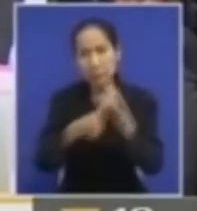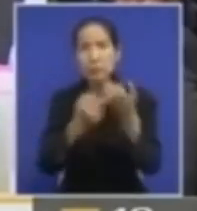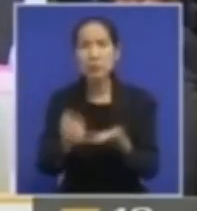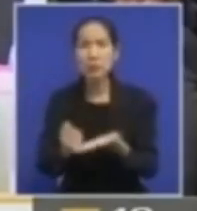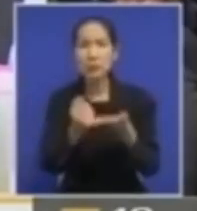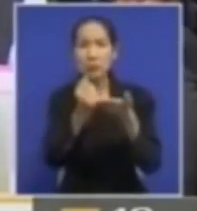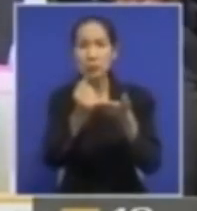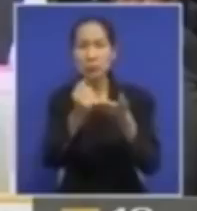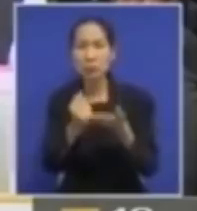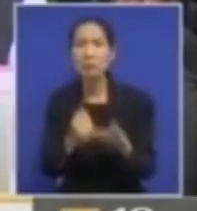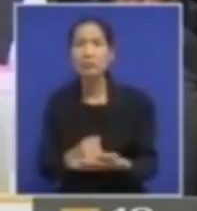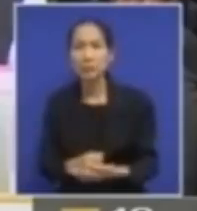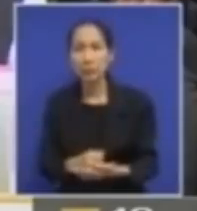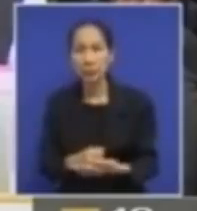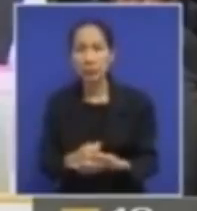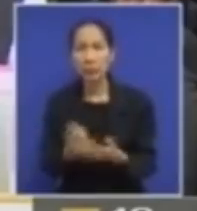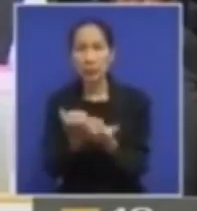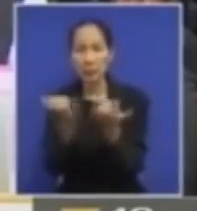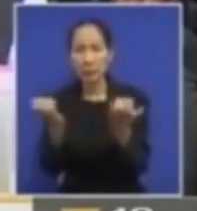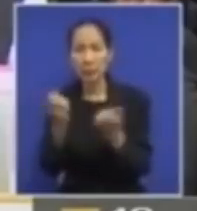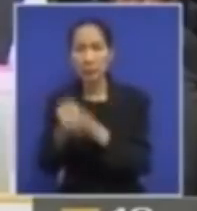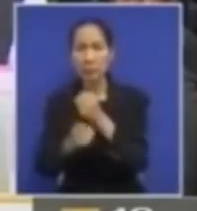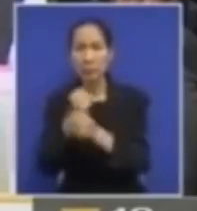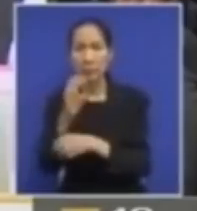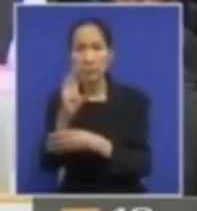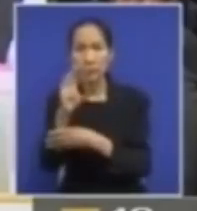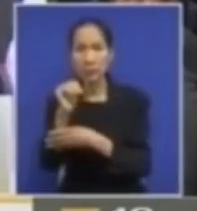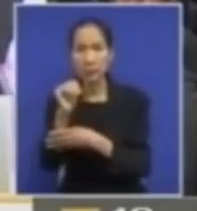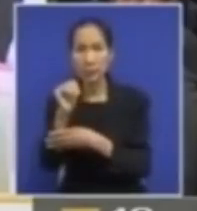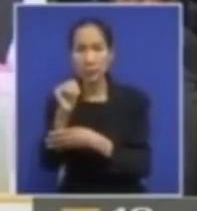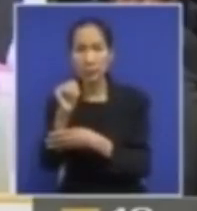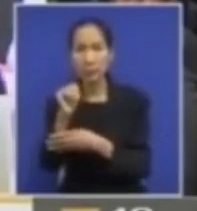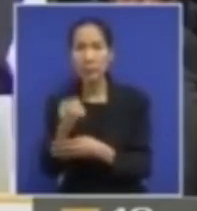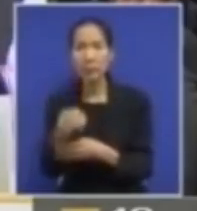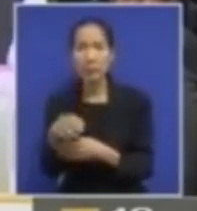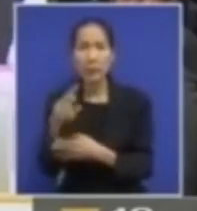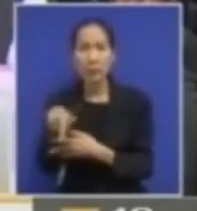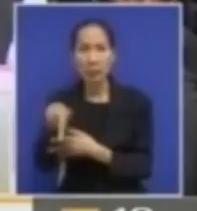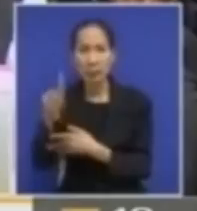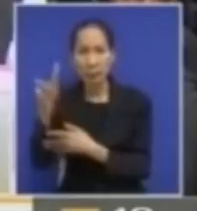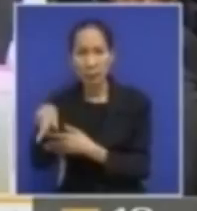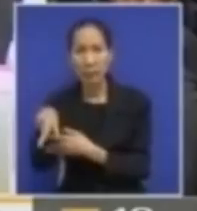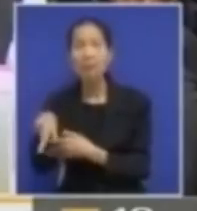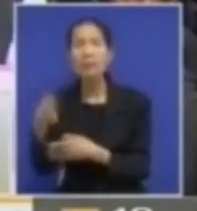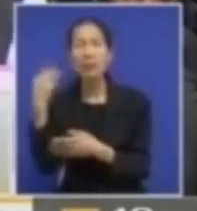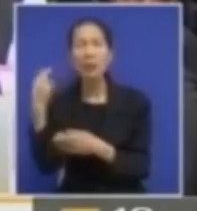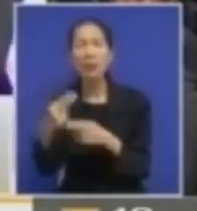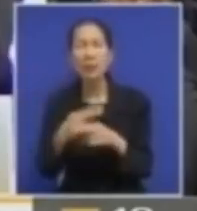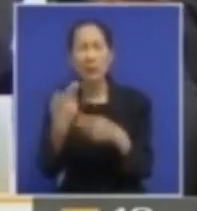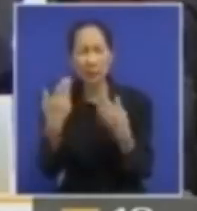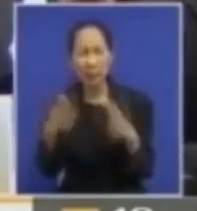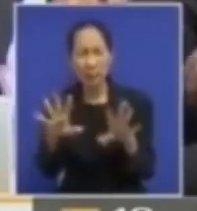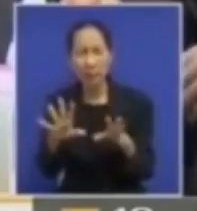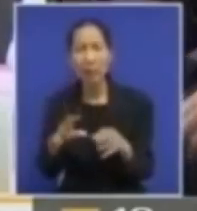ปเคยมีในรัฐธรรมนูญ40ครับพรรคเพื่อไทยเอาไปใช้พอยึดอำนาจกลับมาสิ่งเหล่านั้นหายไปหมดครับไม่เคยคำนึงถึง